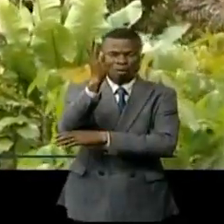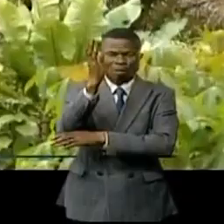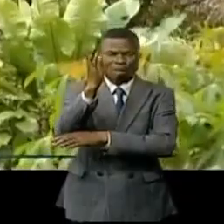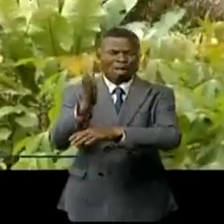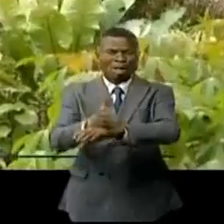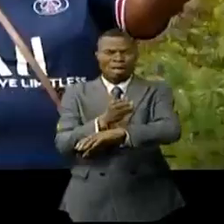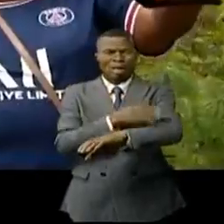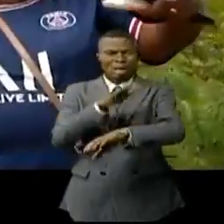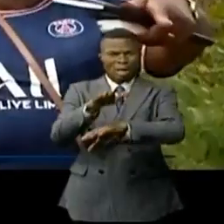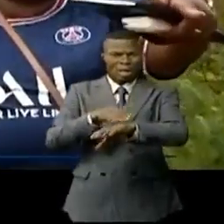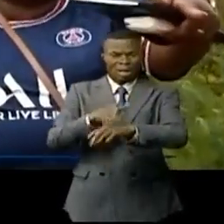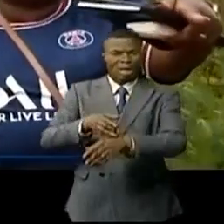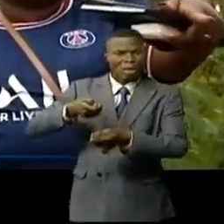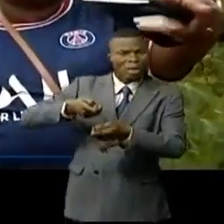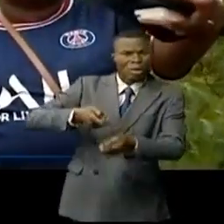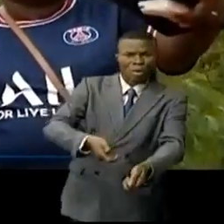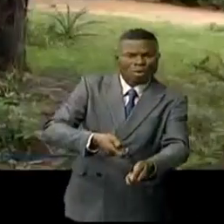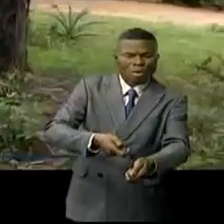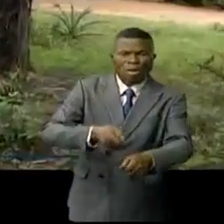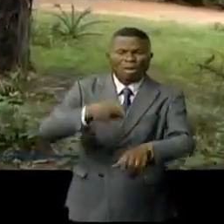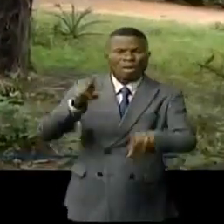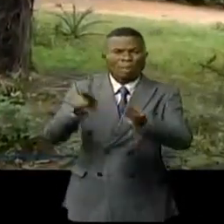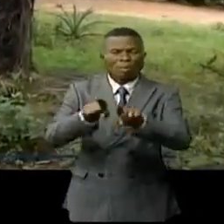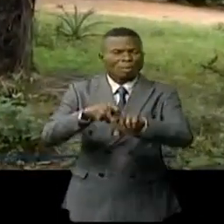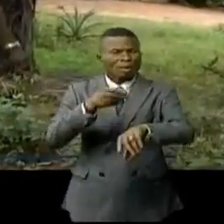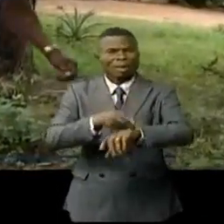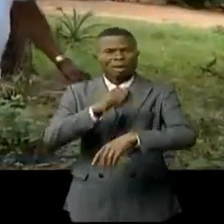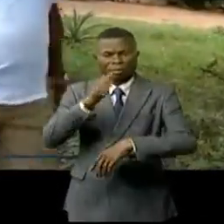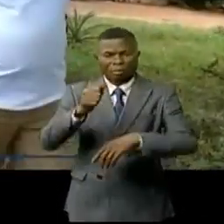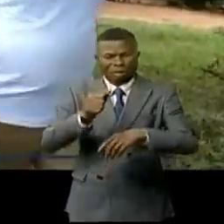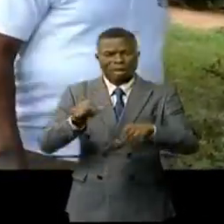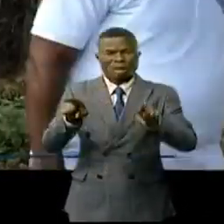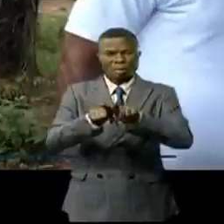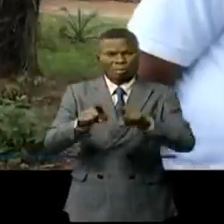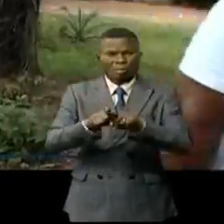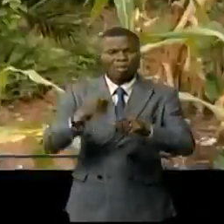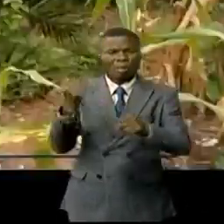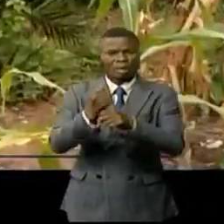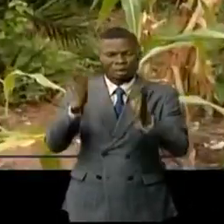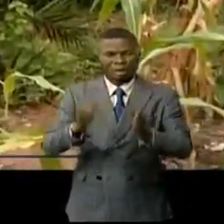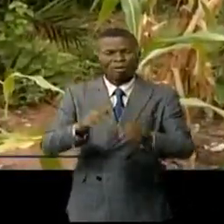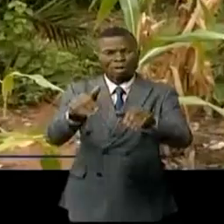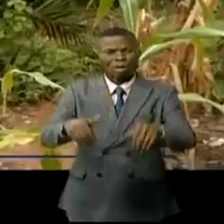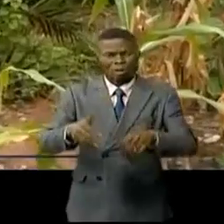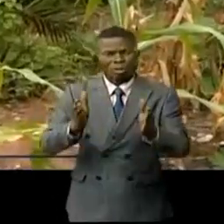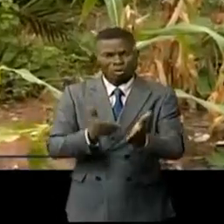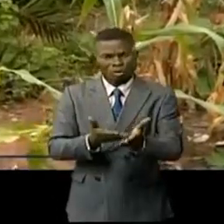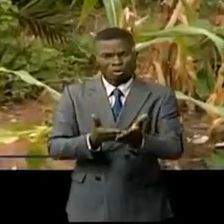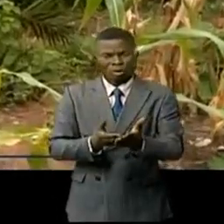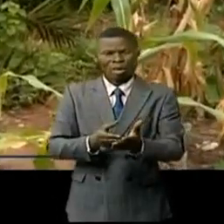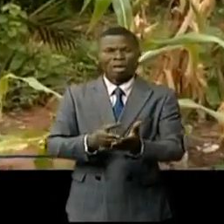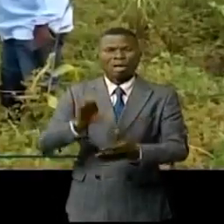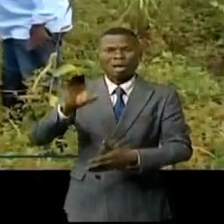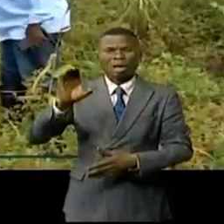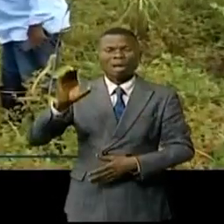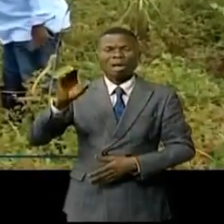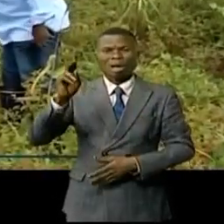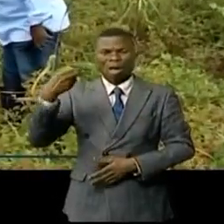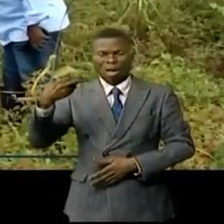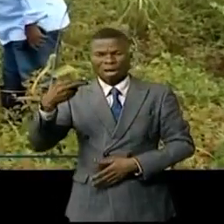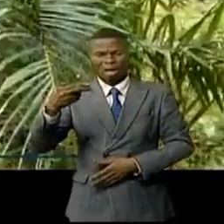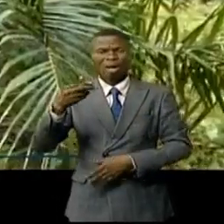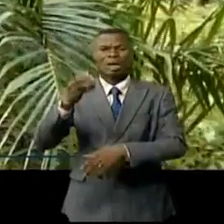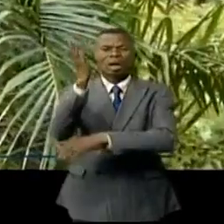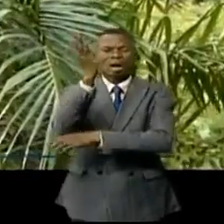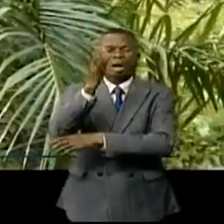pas été plantés à la même période, bien qu'avec le même opérateur agricole HPK entendé, Willery